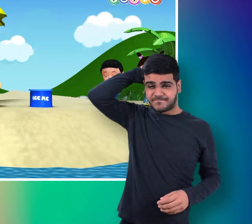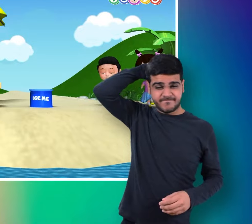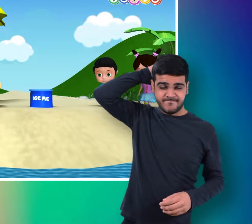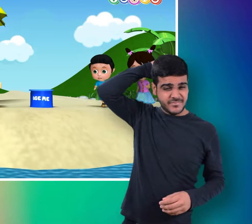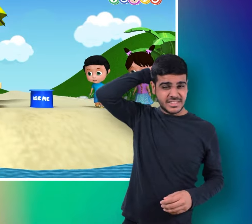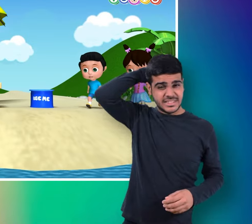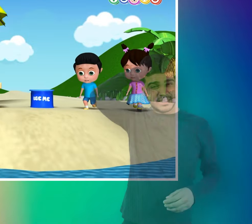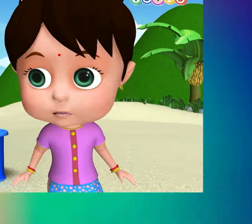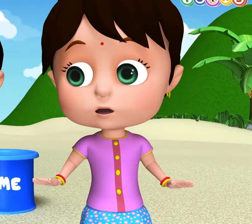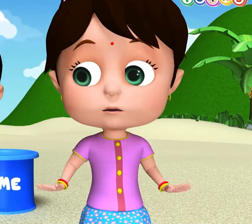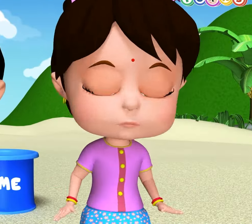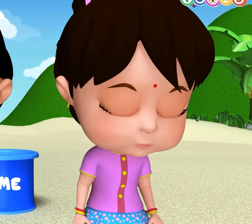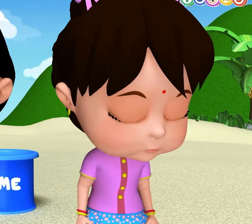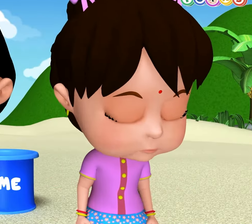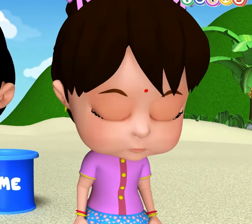राम